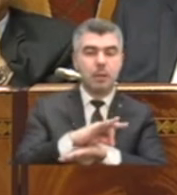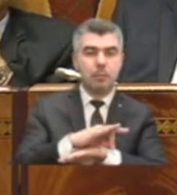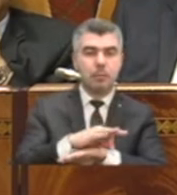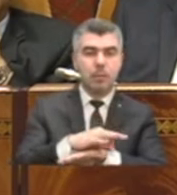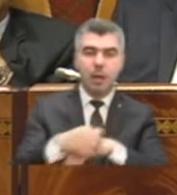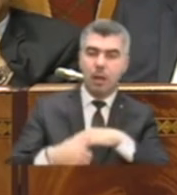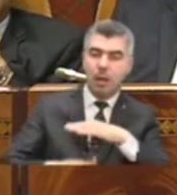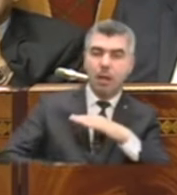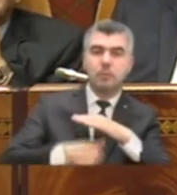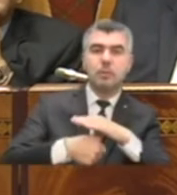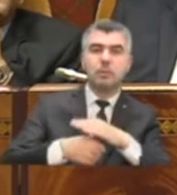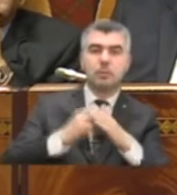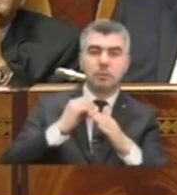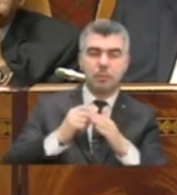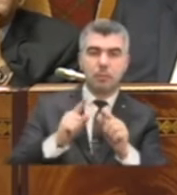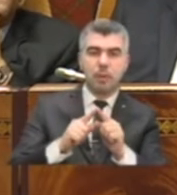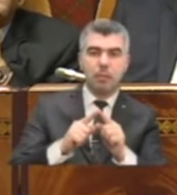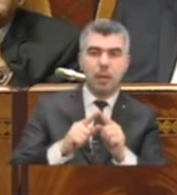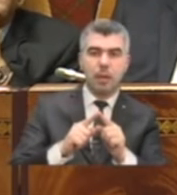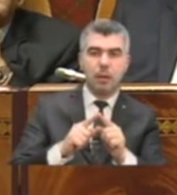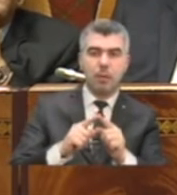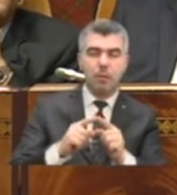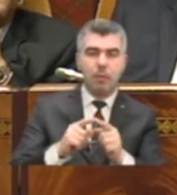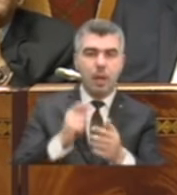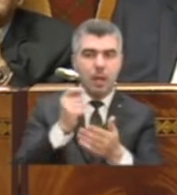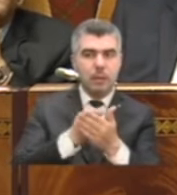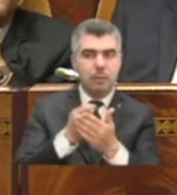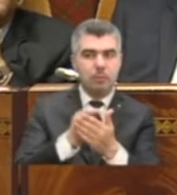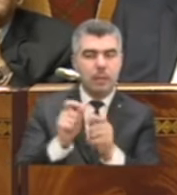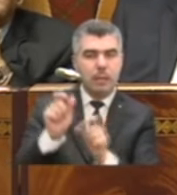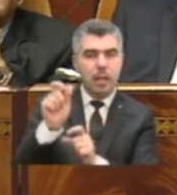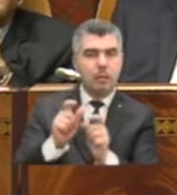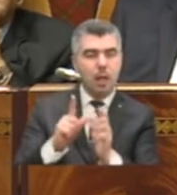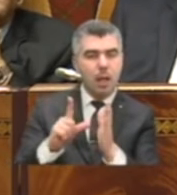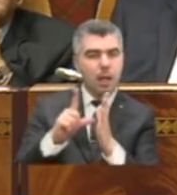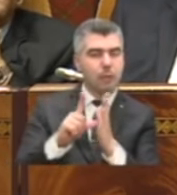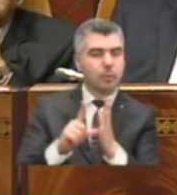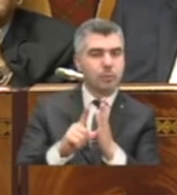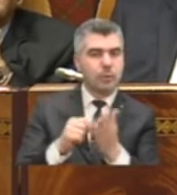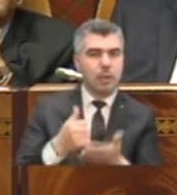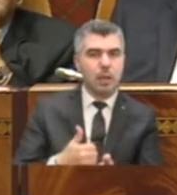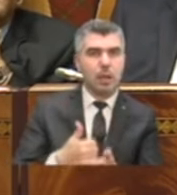المؤلف للقيام بمهامه بشكل واضح، خاصة ما يتعلق